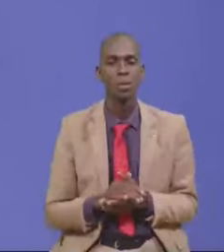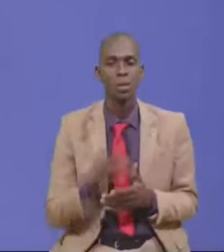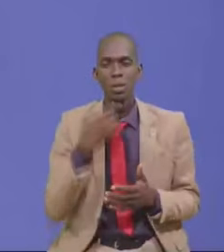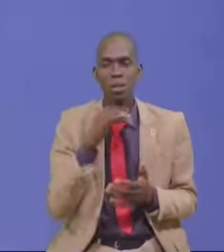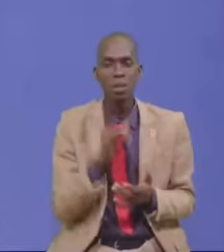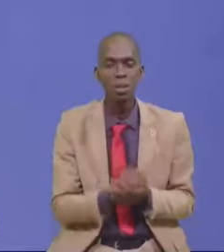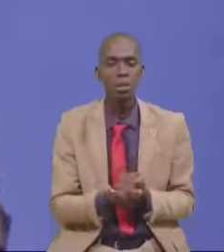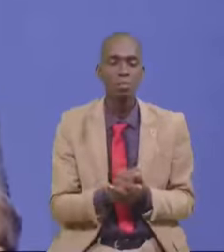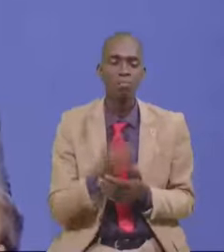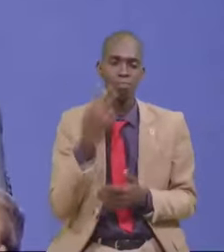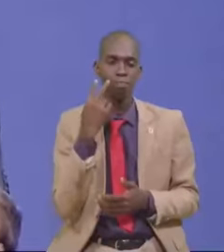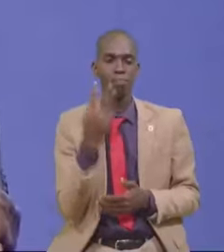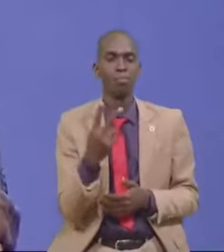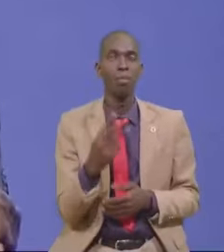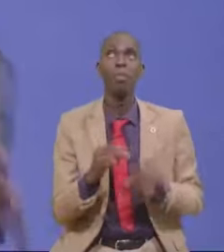ceux-là qui ont tenu dans la vérité,